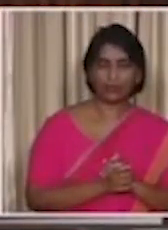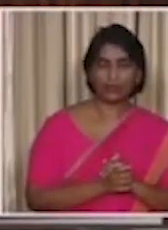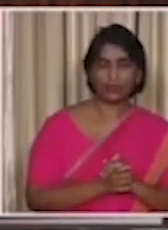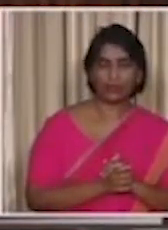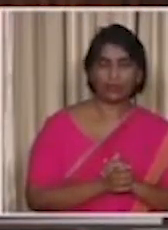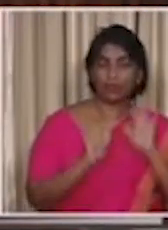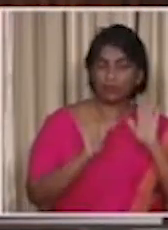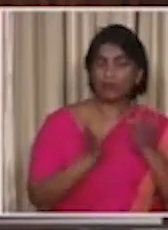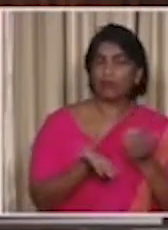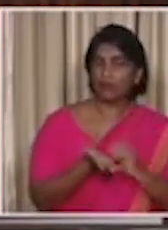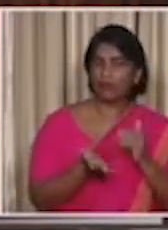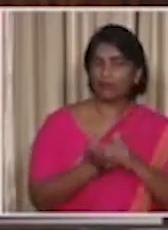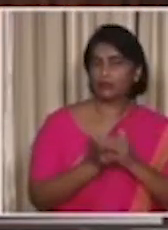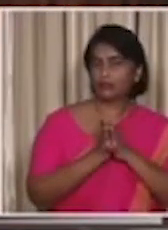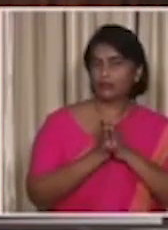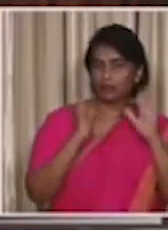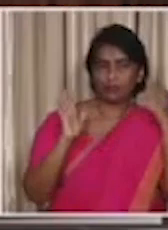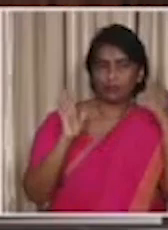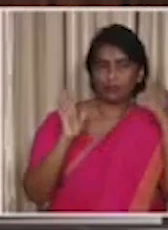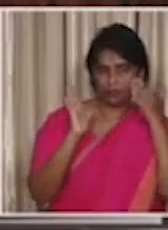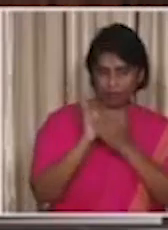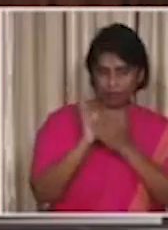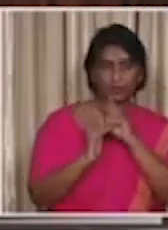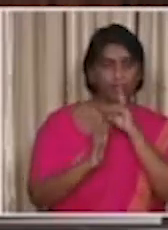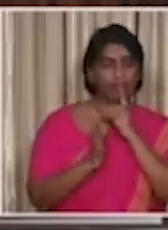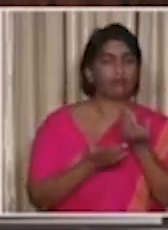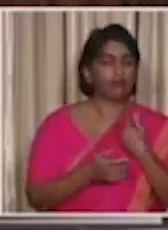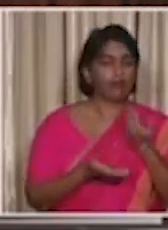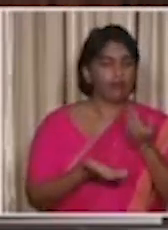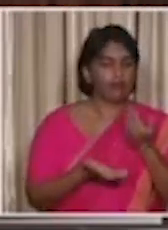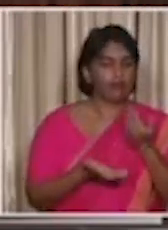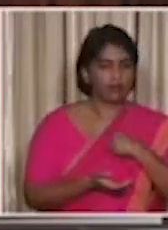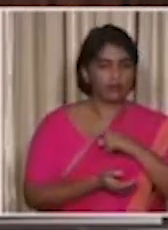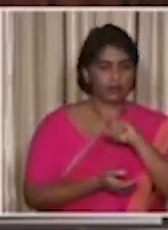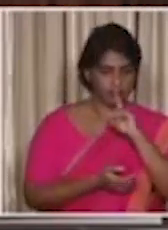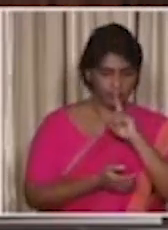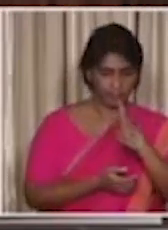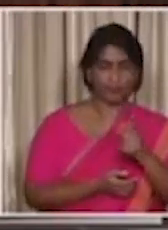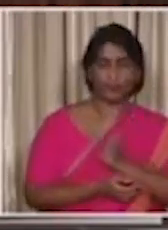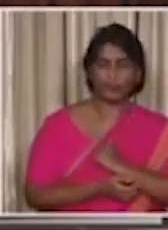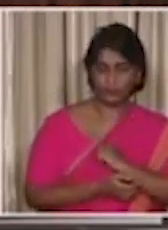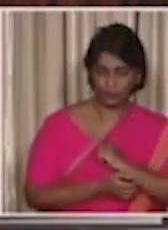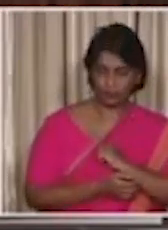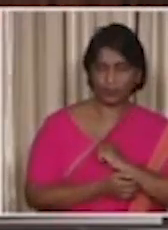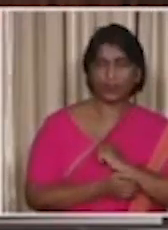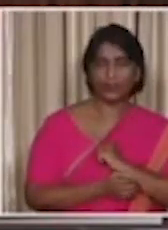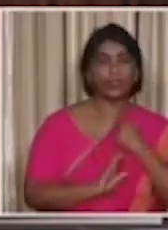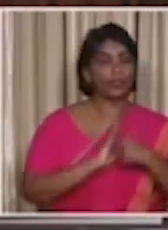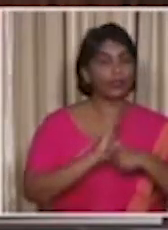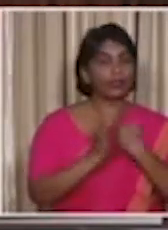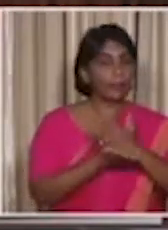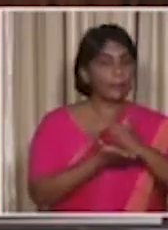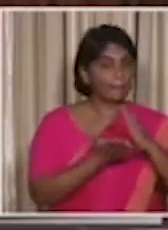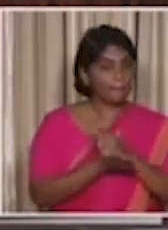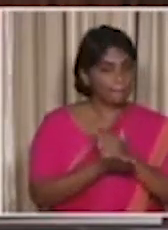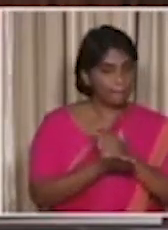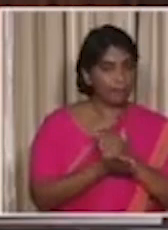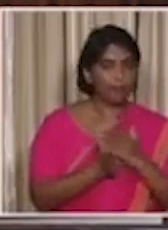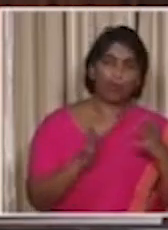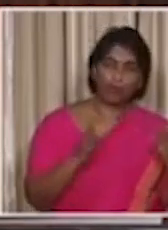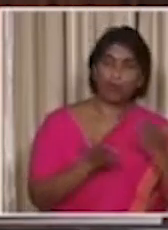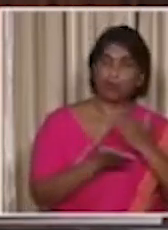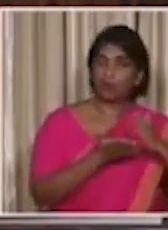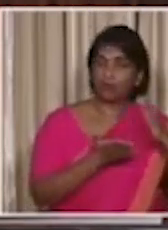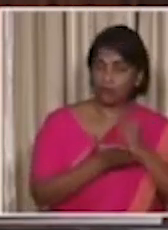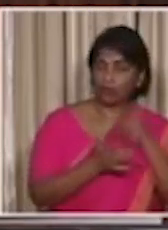මම අවස්ථා ගණනාවකදී අවධානය කළ කරුණක් යලිත් මෙහිදී සඳහන් කරන්න කැමතියි. රට බෙදීමට හෝ